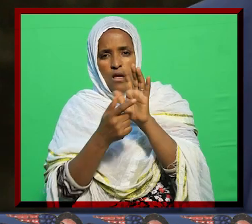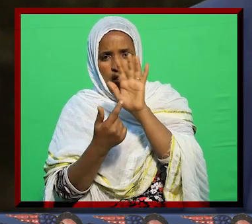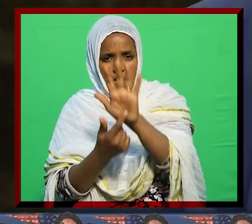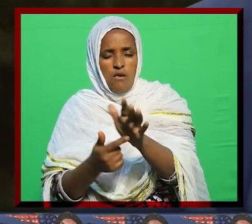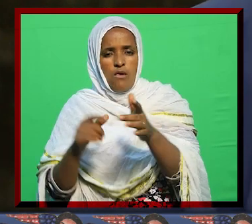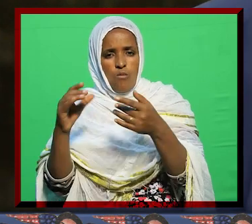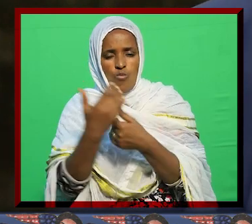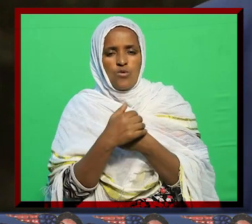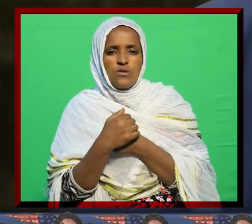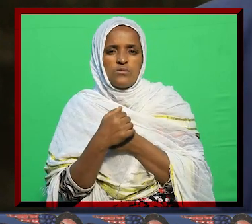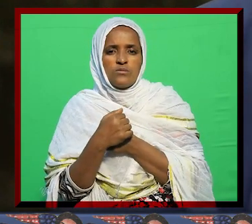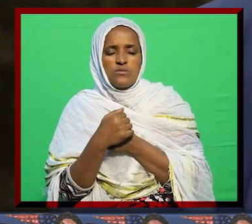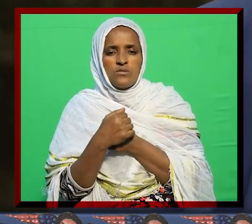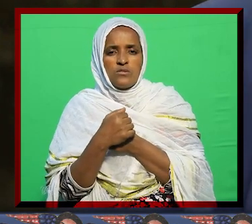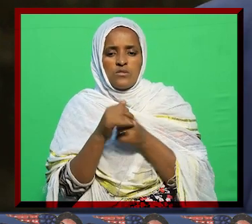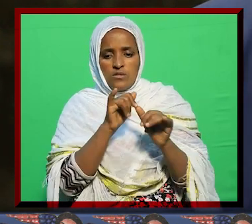ለዚሁም ምሳሌ ምክንያት የሚሆነን